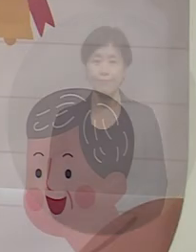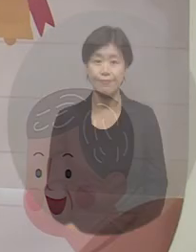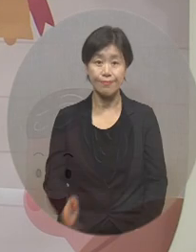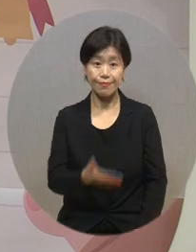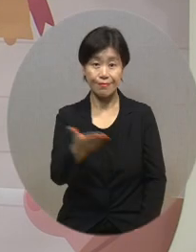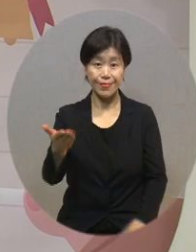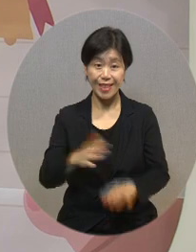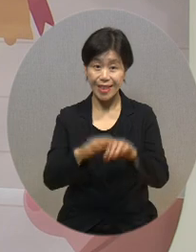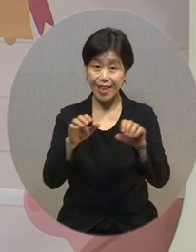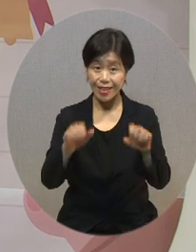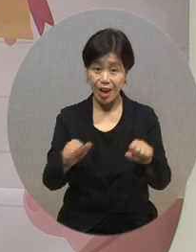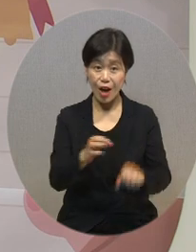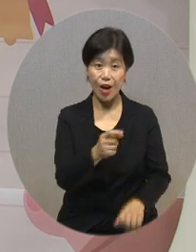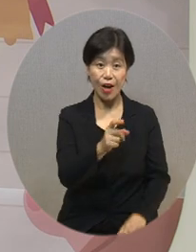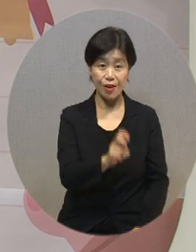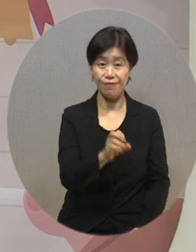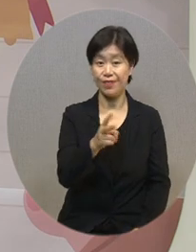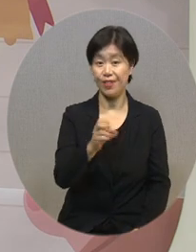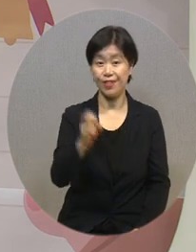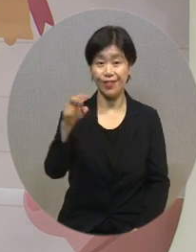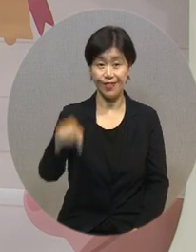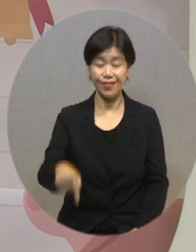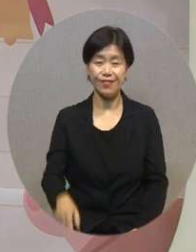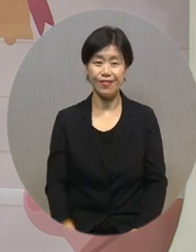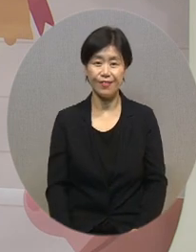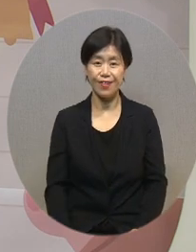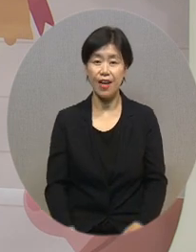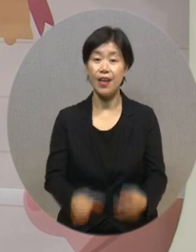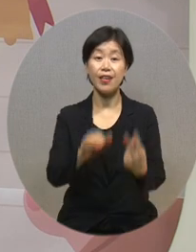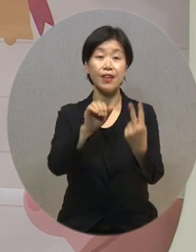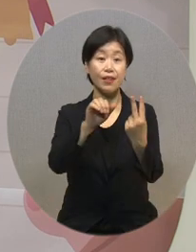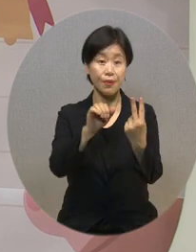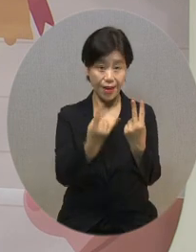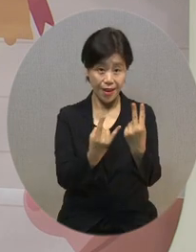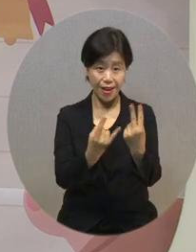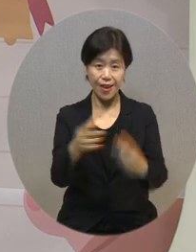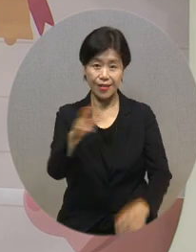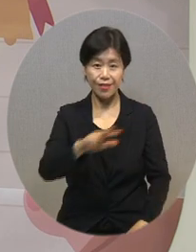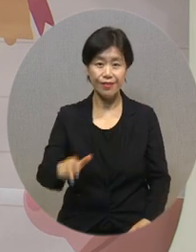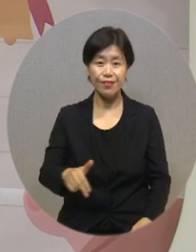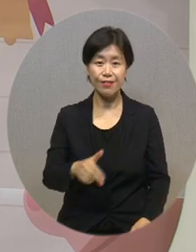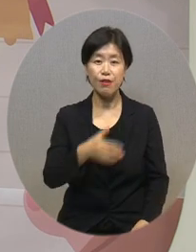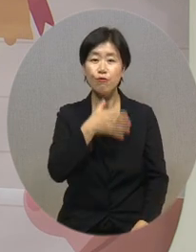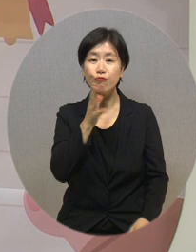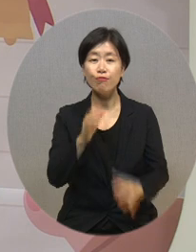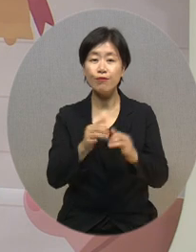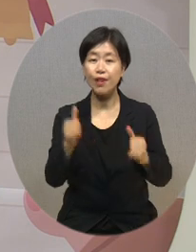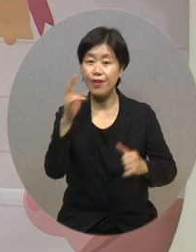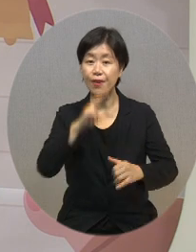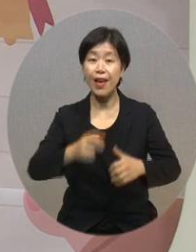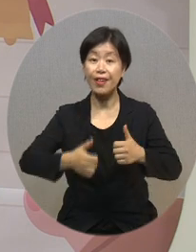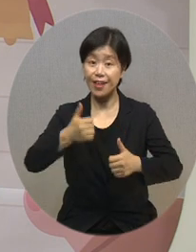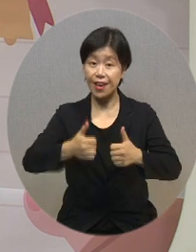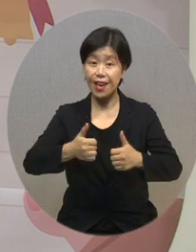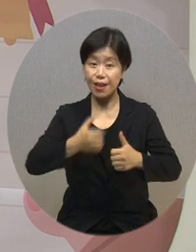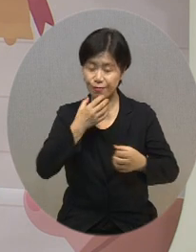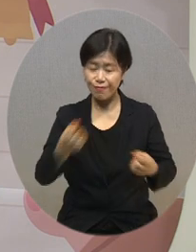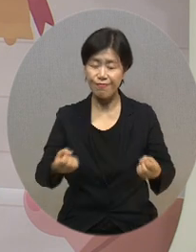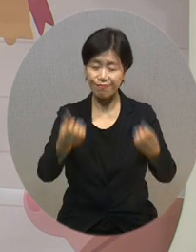시청자 여러분 안녕하십니까? 엄영수입니다. 제2회 전국 시니어 트롯 가요제 개최를 진심으로